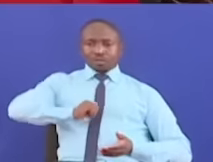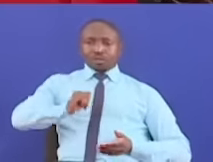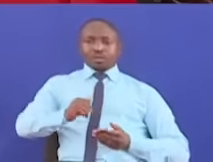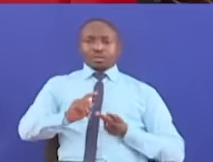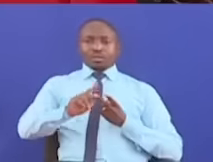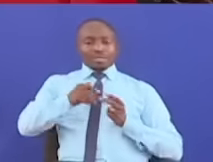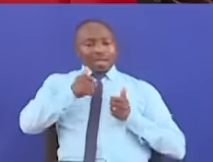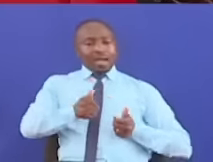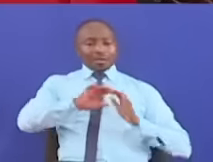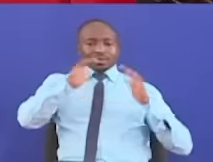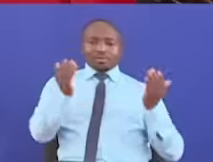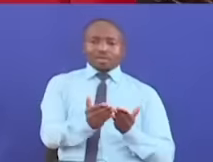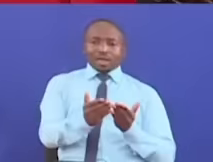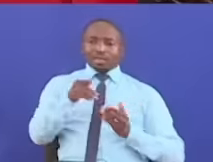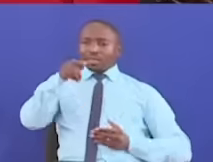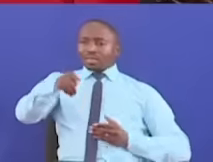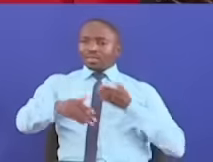Ya mwanasiasa